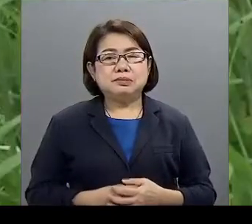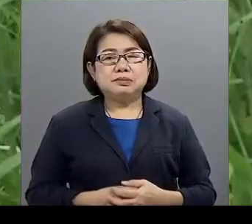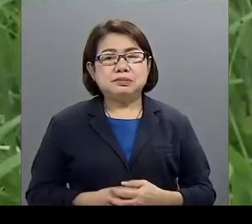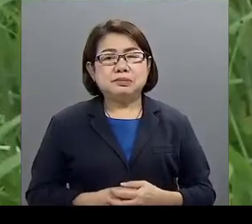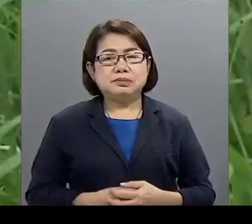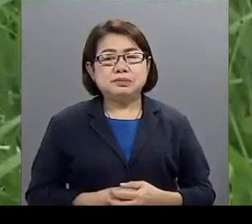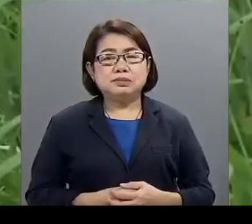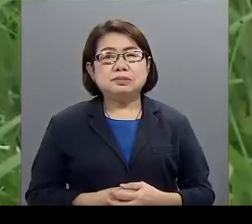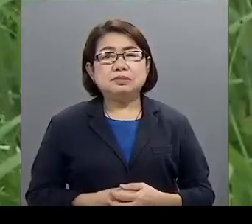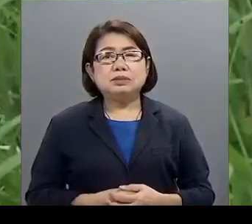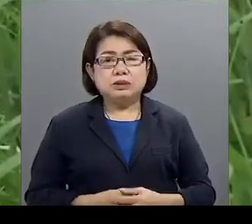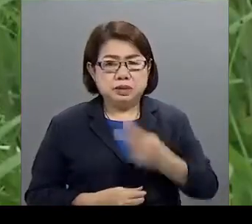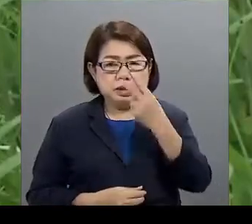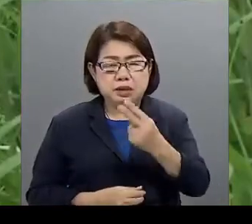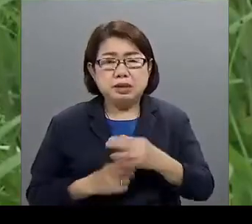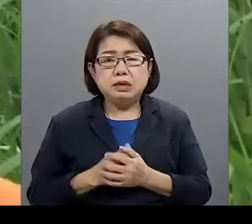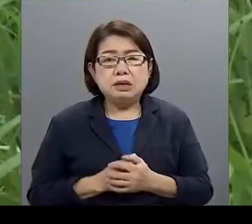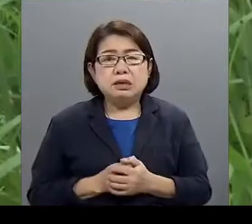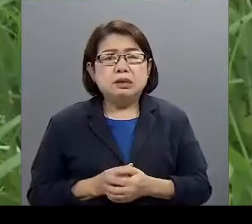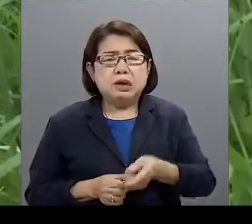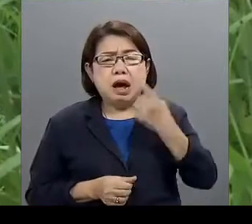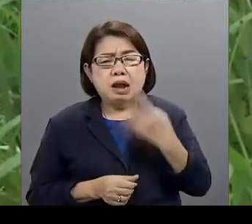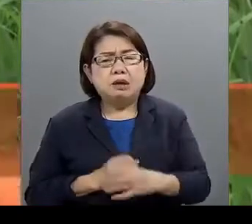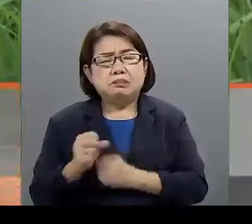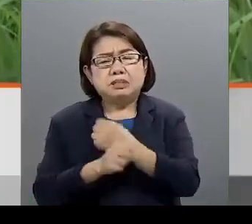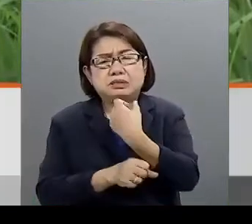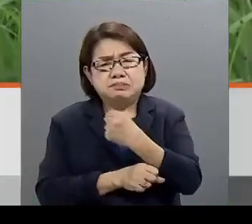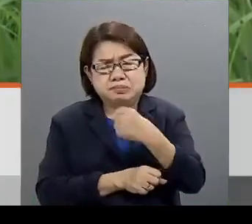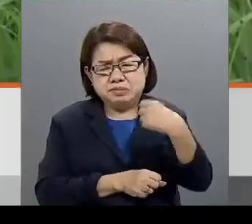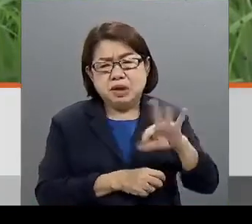มีชีวิตในวัยรุ่นวัยรุ่นจะได้ลงน้ำมันเต็มมานะ10 40ปีละ 20ปีแล้วเป็นนานๆแล้วเอาออกให้มันหยุดน่าดูดีก็จะได้เราจะทำอย่างนี้ตลอดไปไม่มีตลอดไปละตนมันไม่มีที่ทำงานแล้วทำไมออกมาเดี๋ยวกูไปเลยนะก็จะผูกไปตั้งแต่ทองนะครับก็จะอาจหน้าแล้งก็ไปมากระเป๋าอย่างเดิมๆเนี่ยเอาไปขาดไม่มีมันไม่ให้รถคันข้างแค่ไหนมันมียิงมั้ยครับผมกษัตริย์